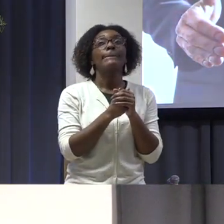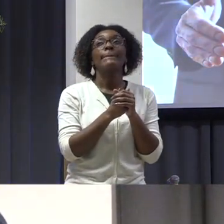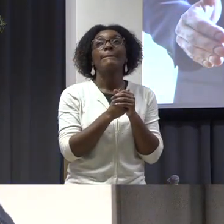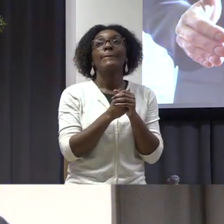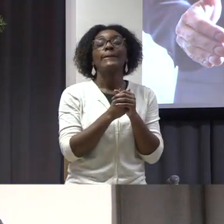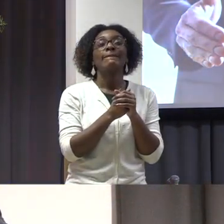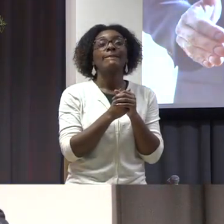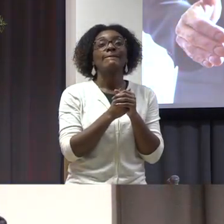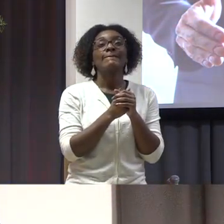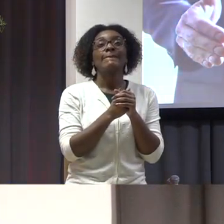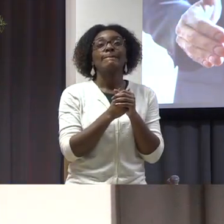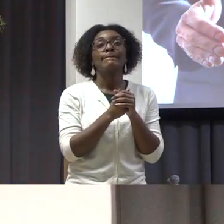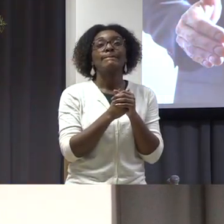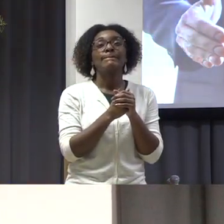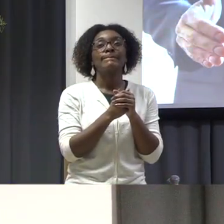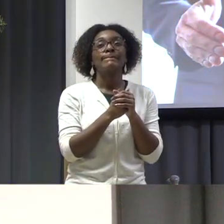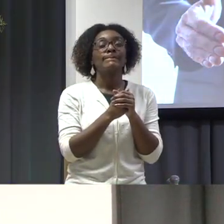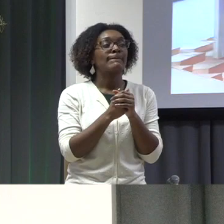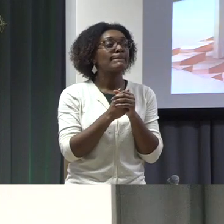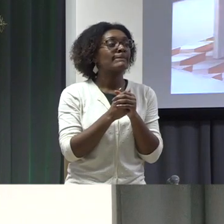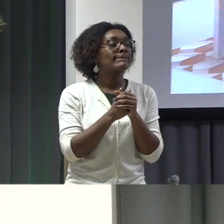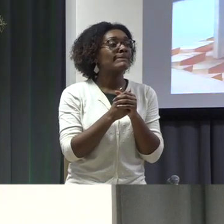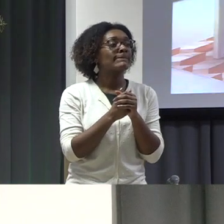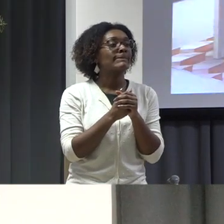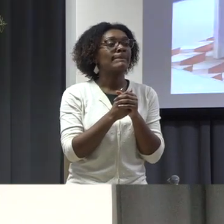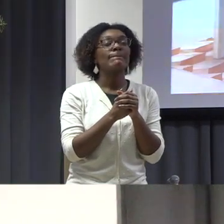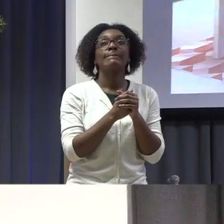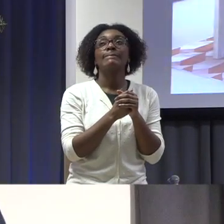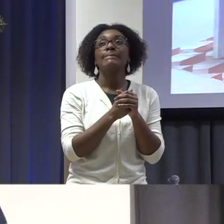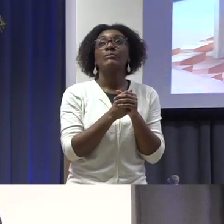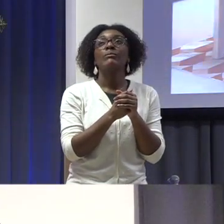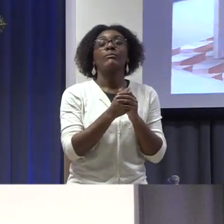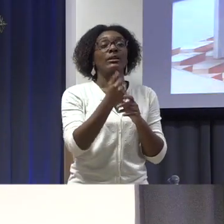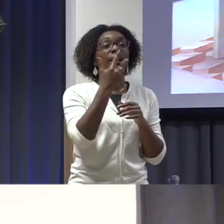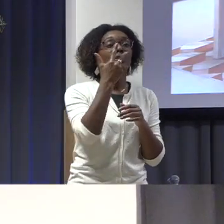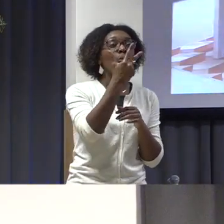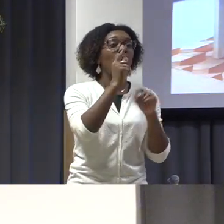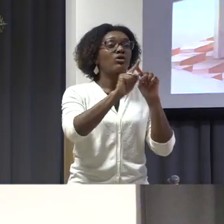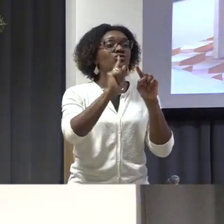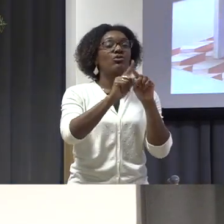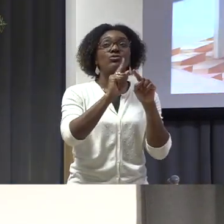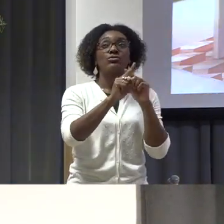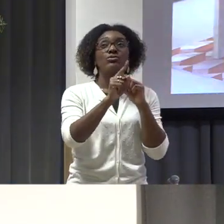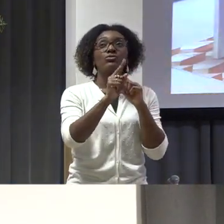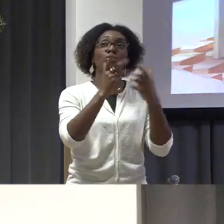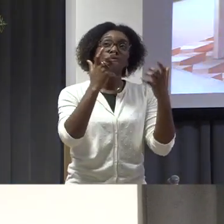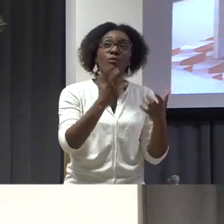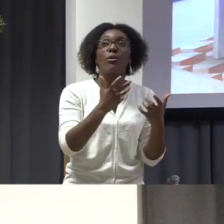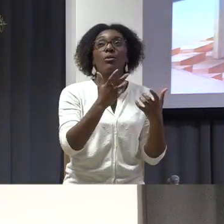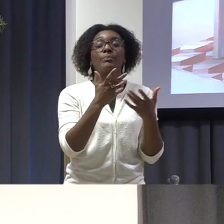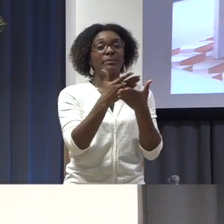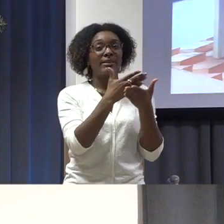vous entrez dans ses dimensions de travailler avec le saint-esprit trois choses que je pourrais nous partager trois rendez vous